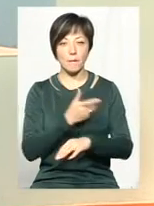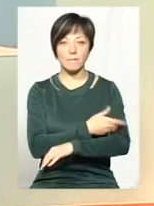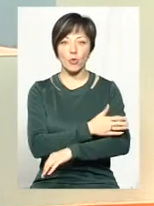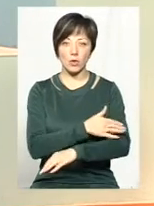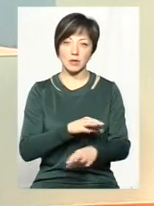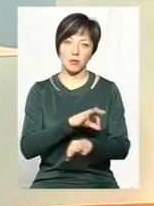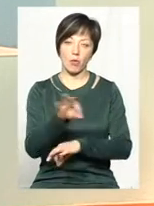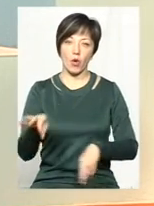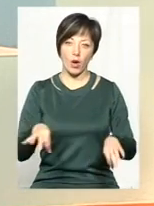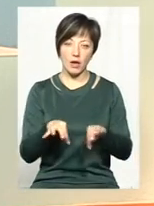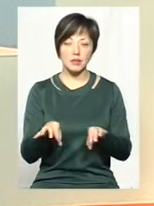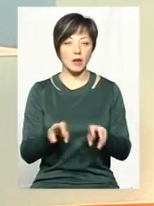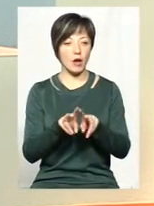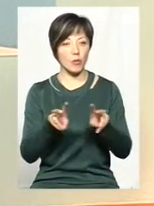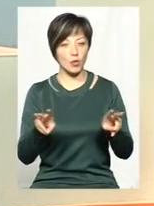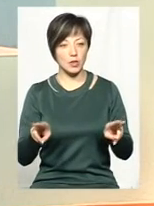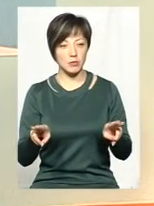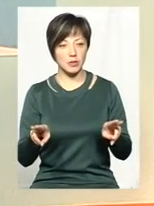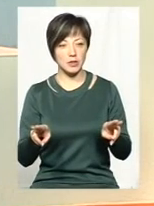україно-польський проєкт, і там подібний